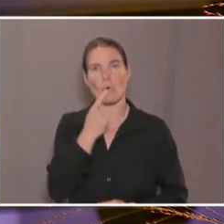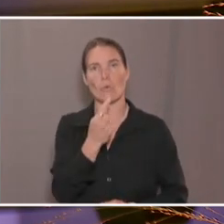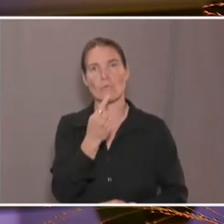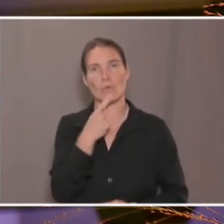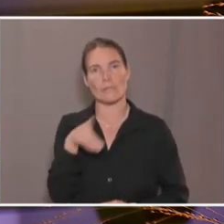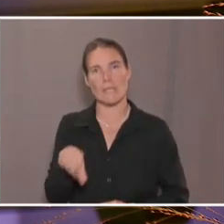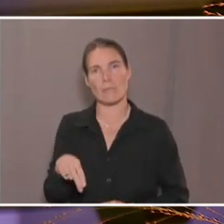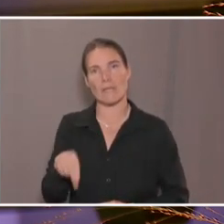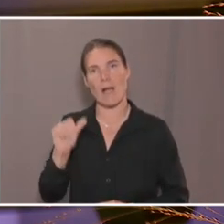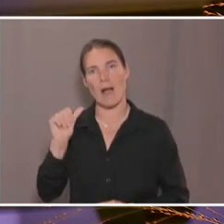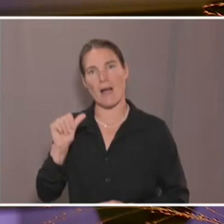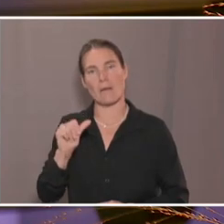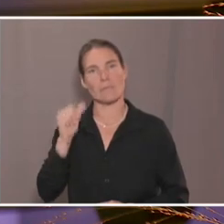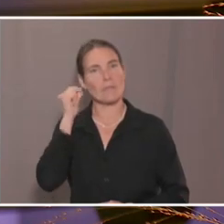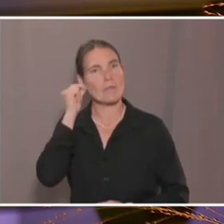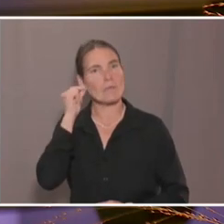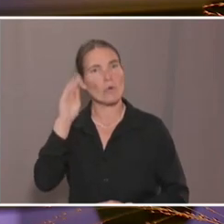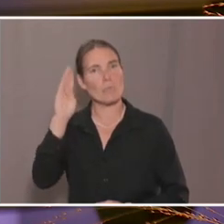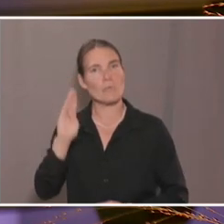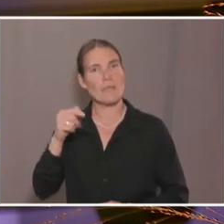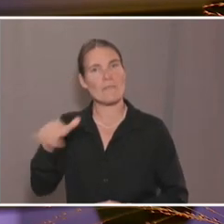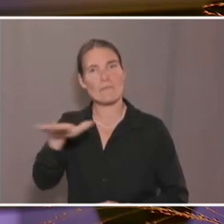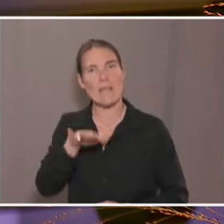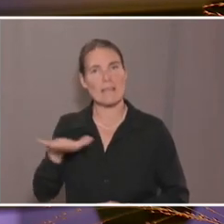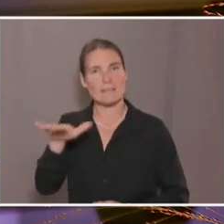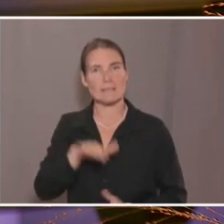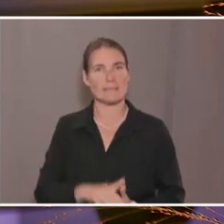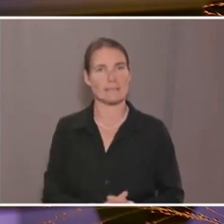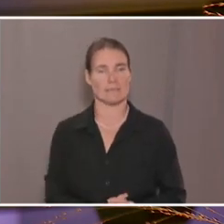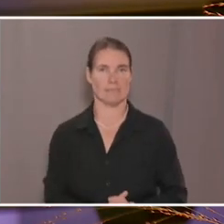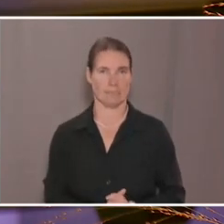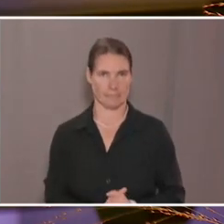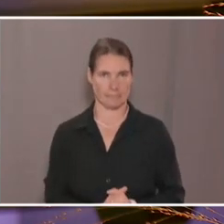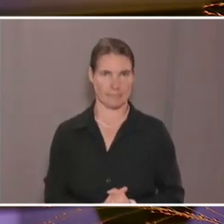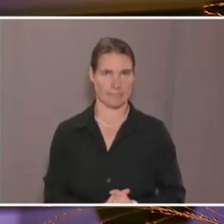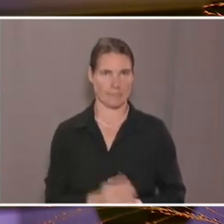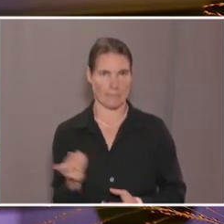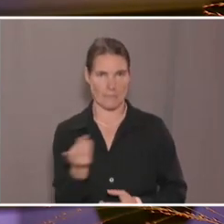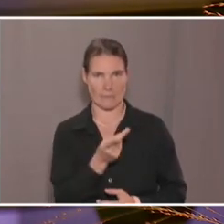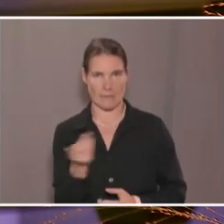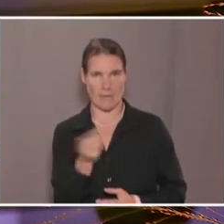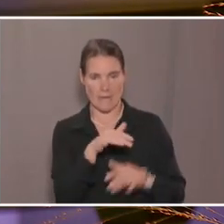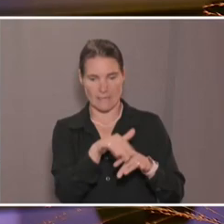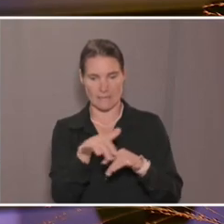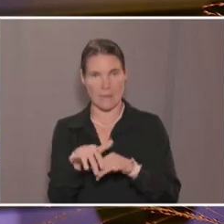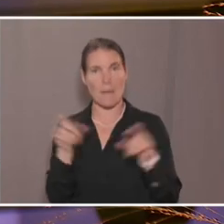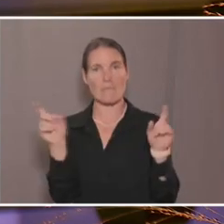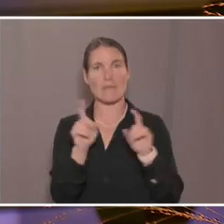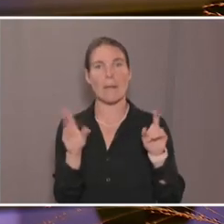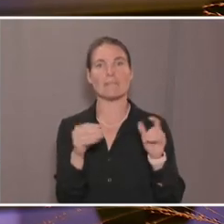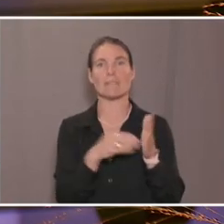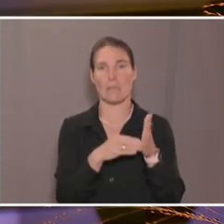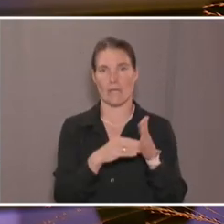mit Frau von Güldenfeld, und auch Flensburg Avis ist mit Herrn Möllecker hier bei uns heute beim Feiern mit